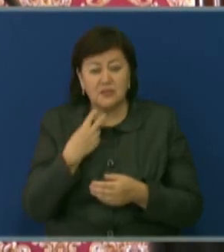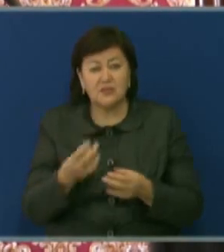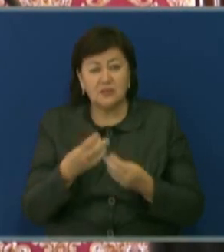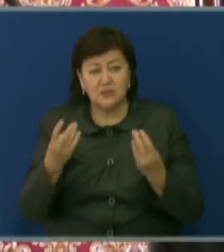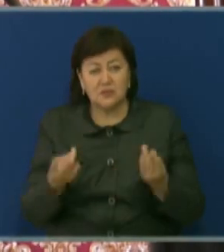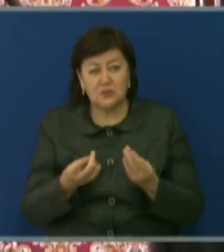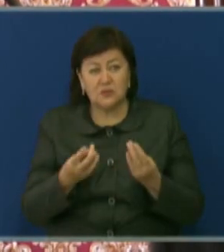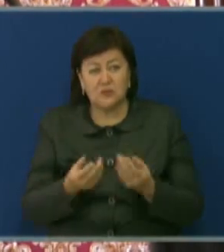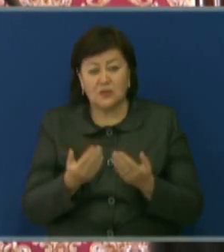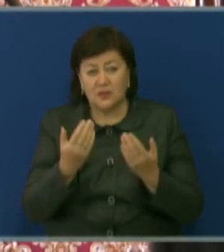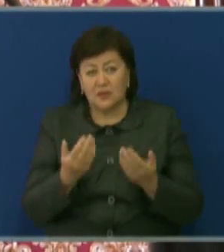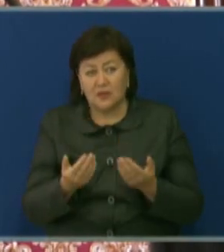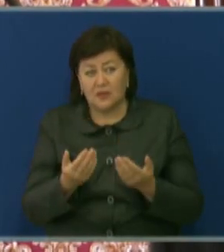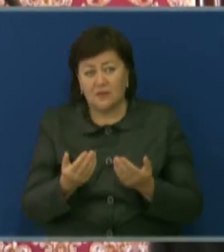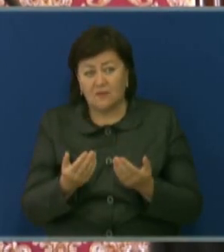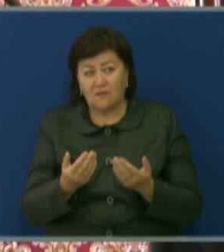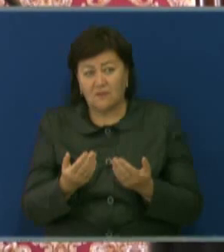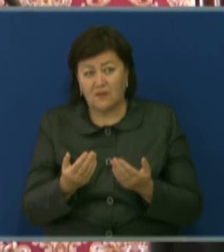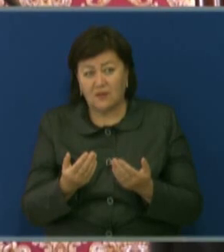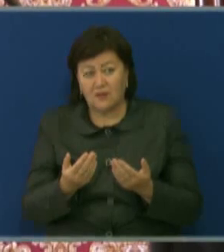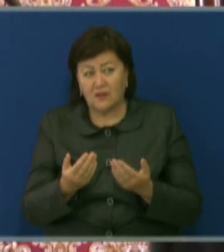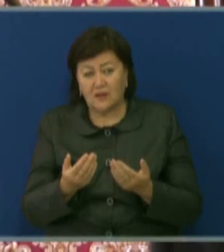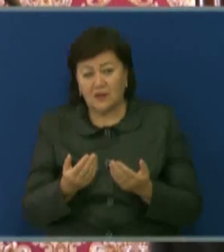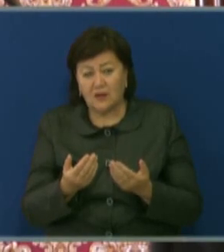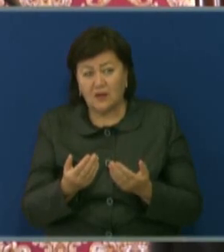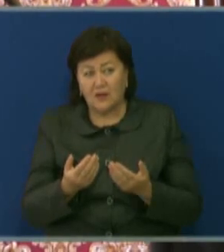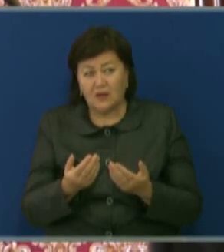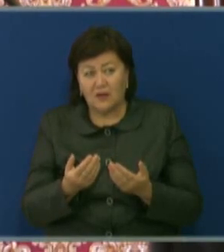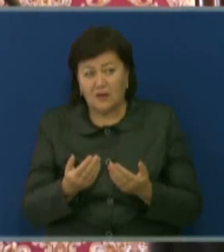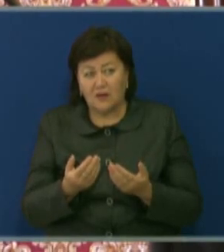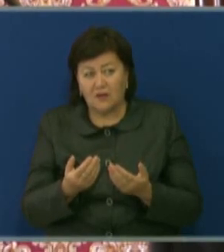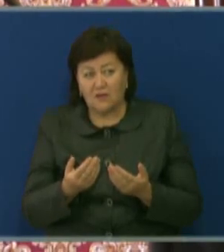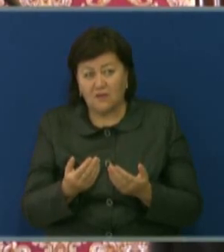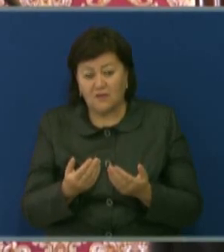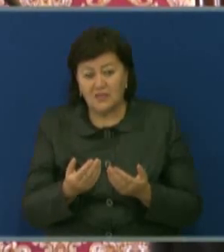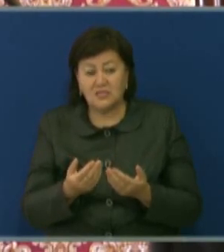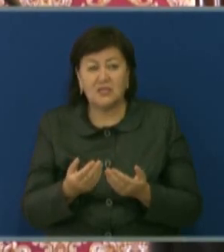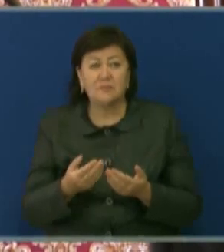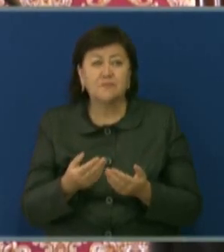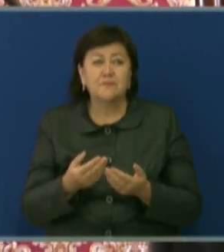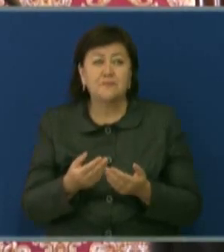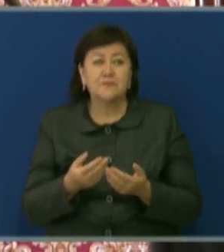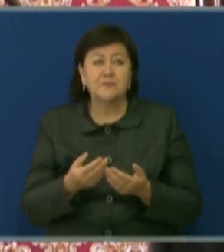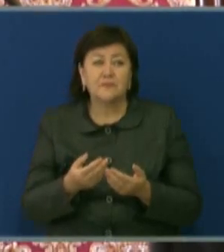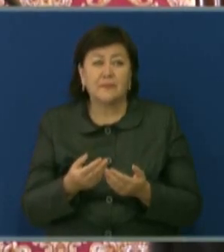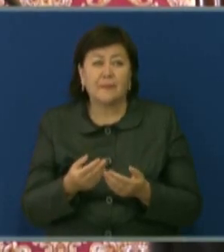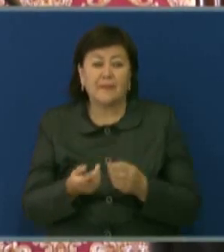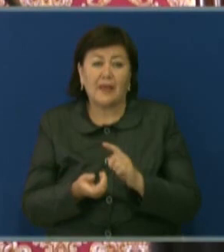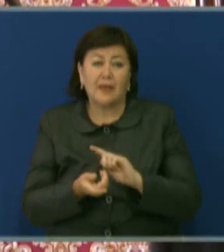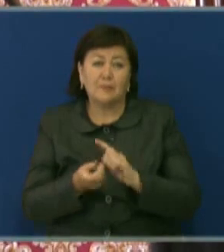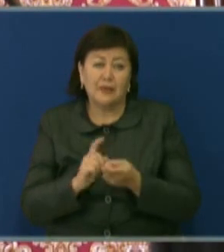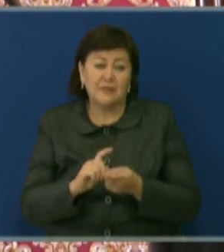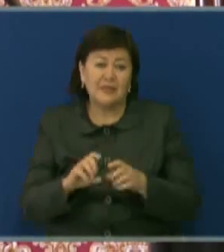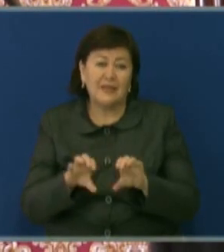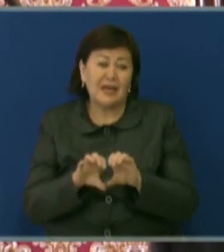Шексэнерготрейду, да. А ваша запорная арматура, она должна была сидеть в тарифе. Мы на нее и внимание обращали. А сейчас вы говорите,